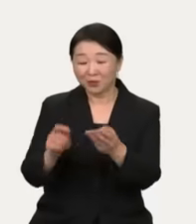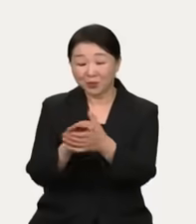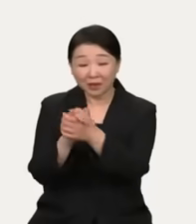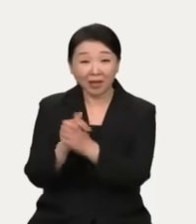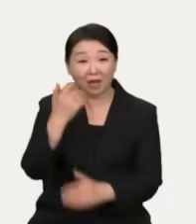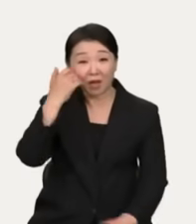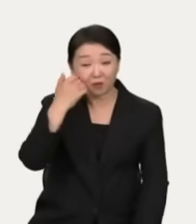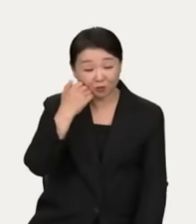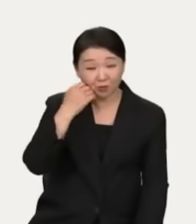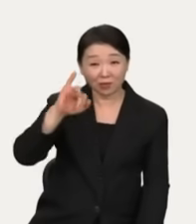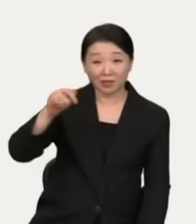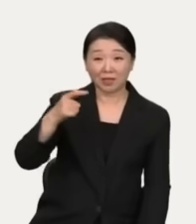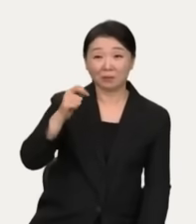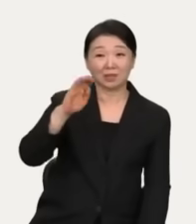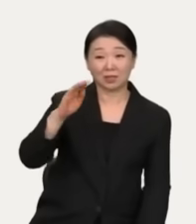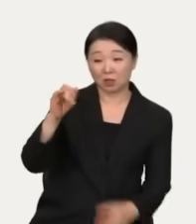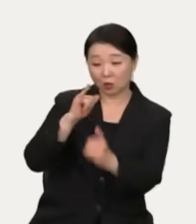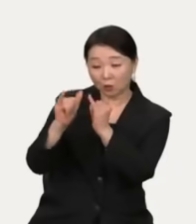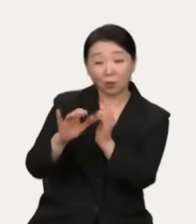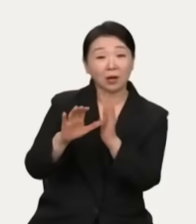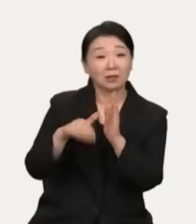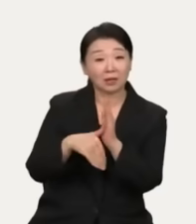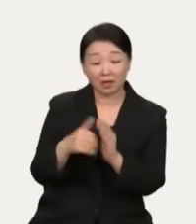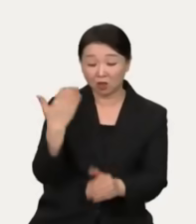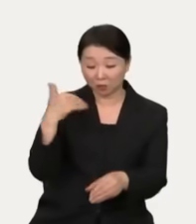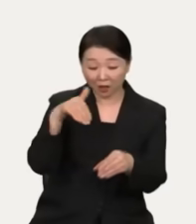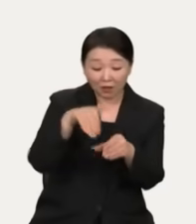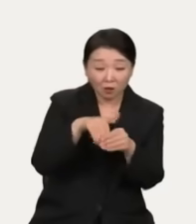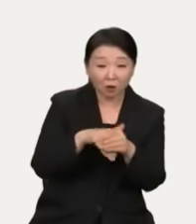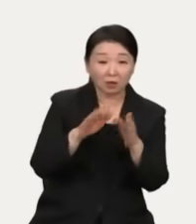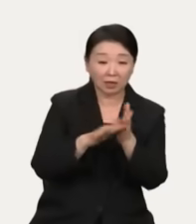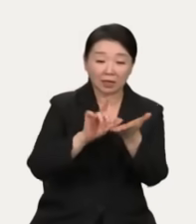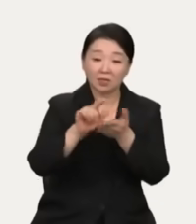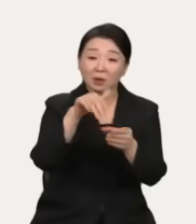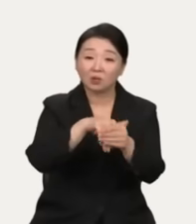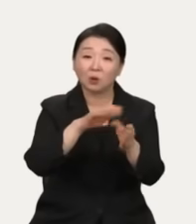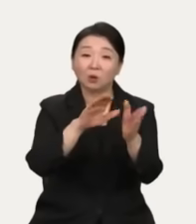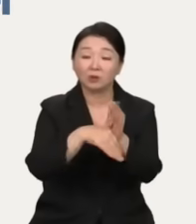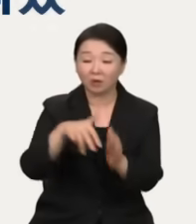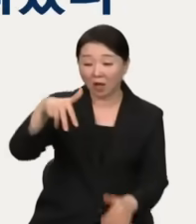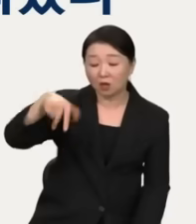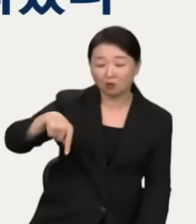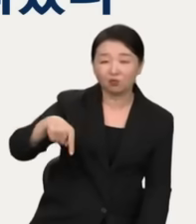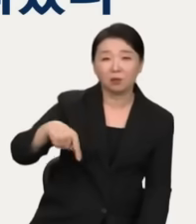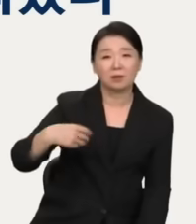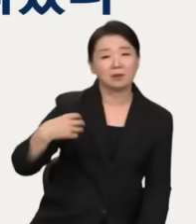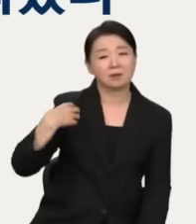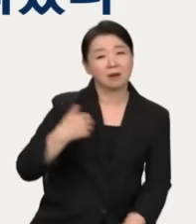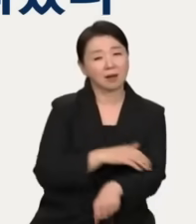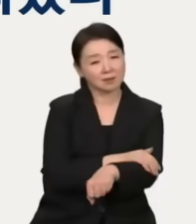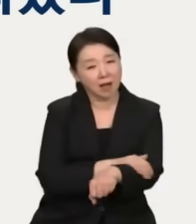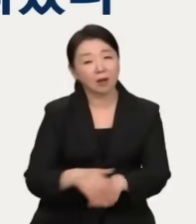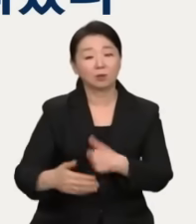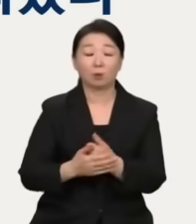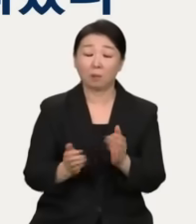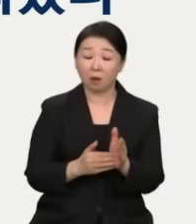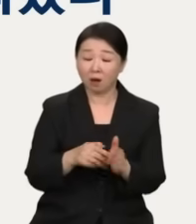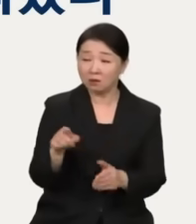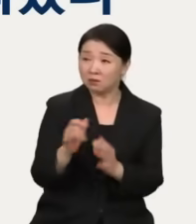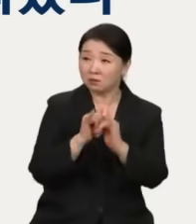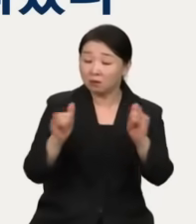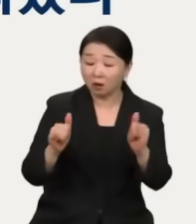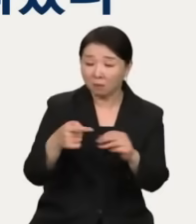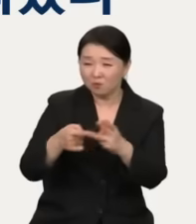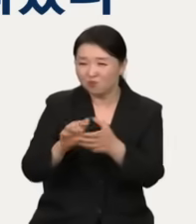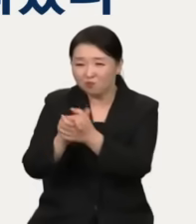의원은 JTBC와의 통화에서 지난 대선과 지방선거 때 주특보는 큰 역할을 했다며 그런 사람을